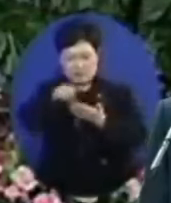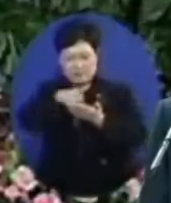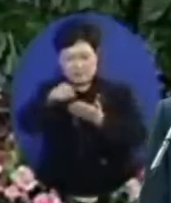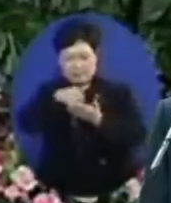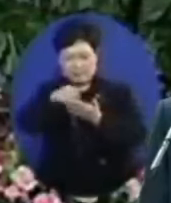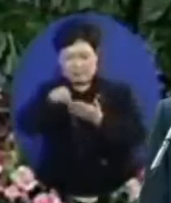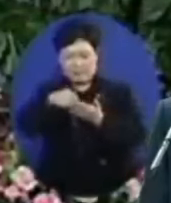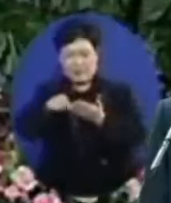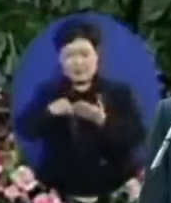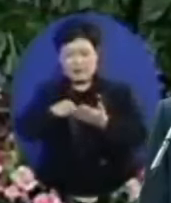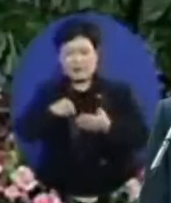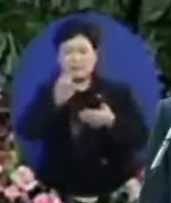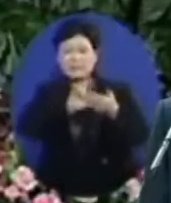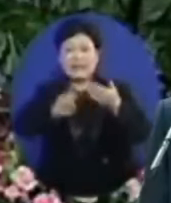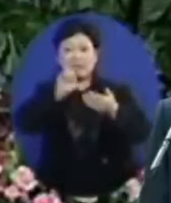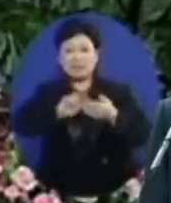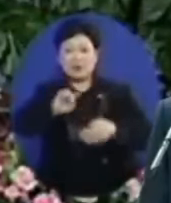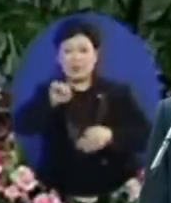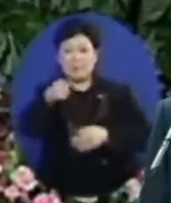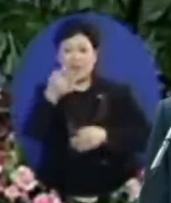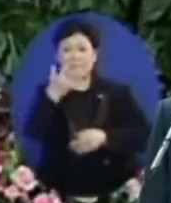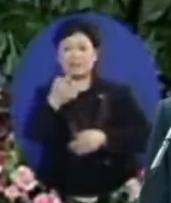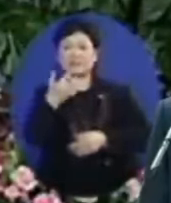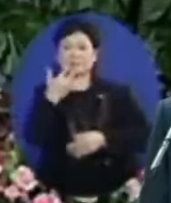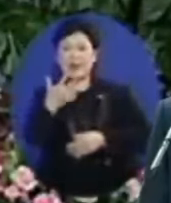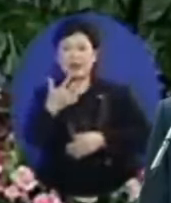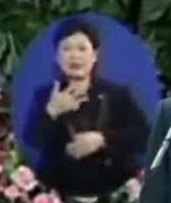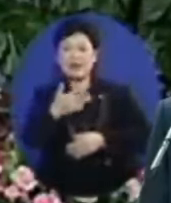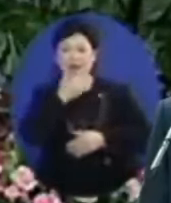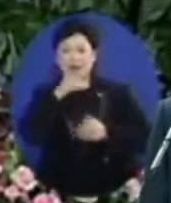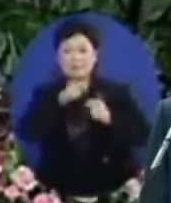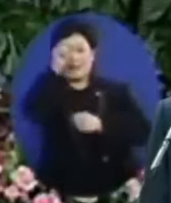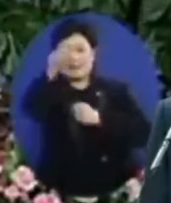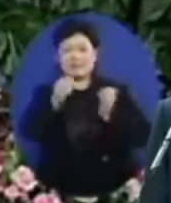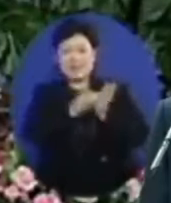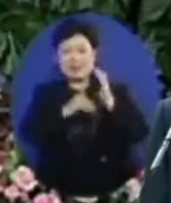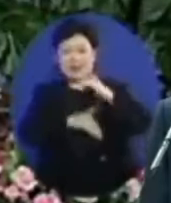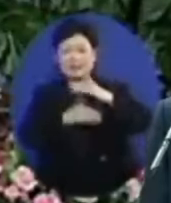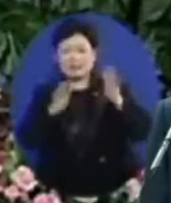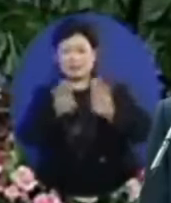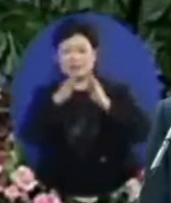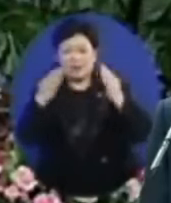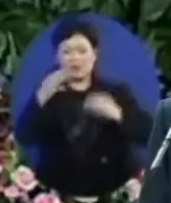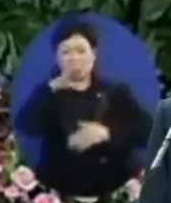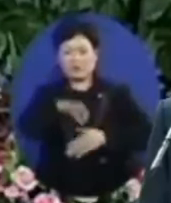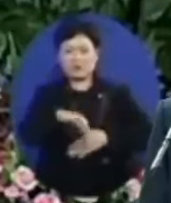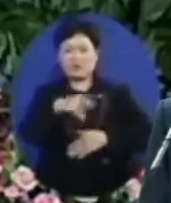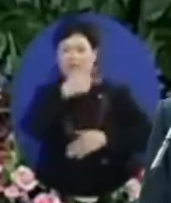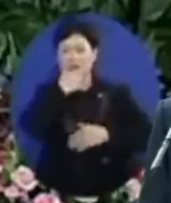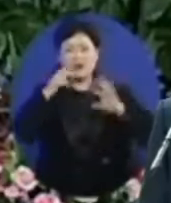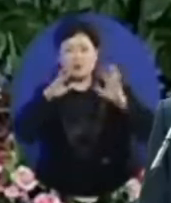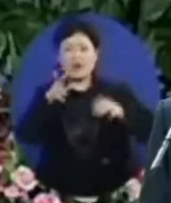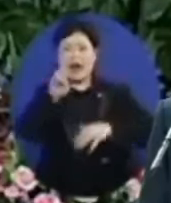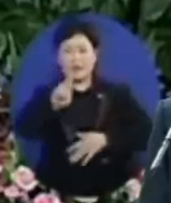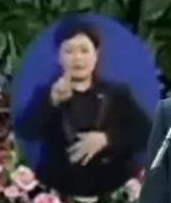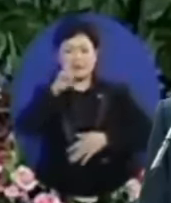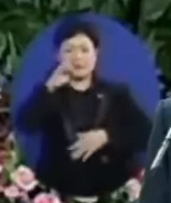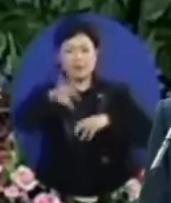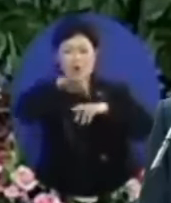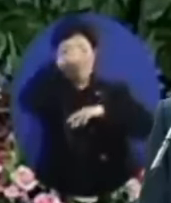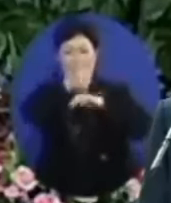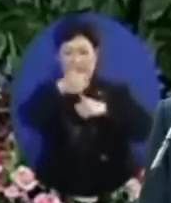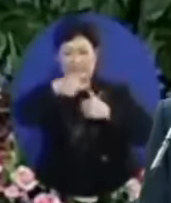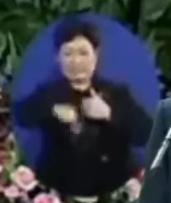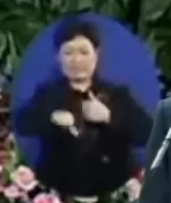적었습니다. 그것이 찬송가 188장 만세반석 열린이란 시인데 영국의 알버트 왕자는 죽음이 임박한